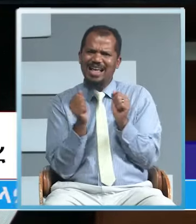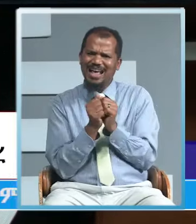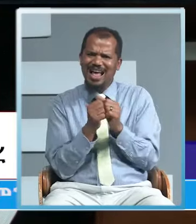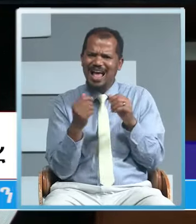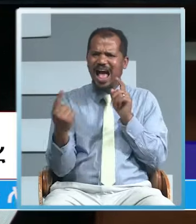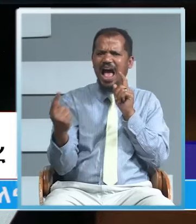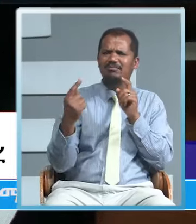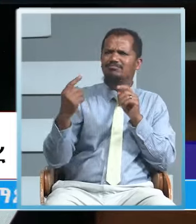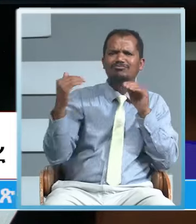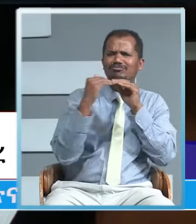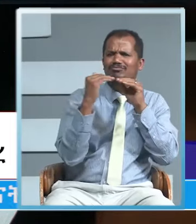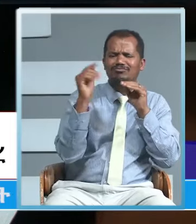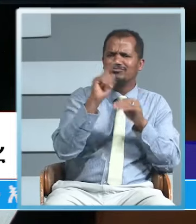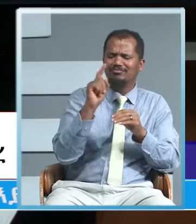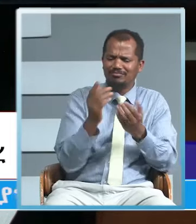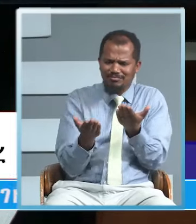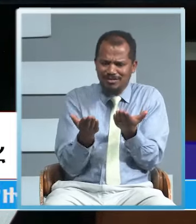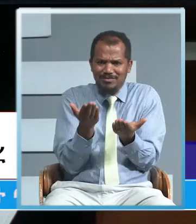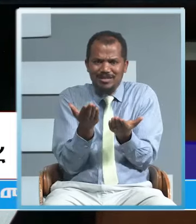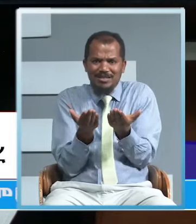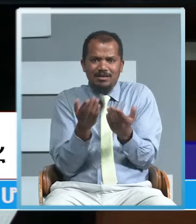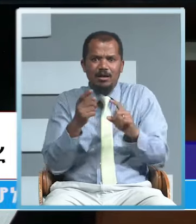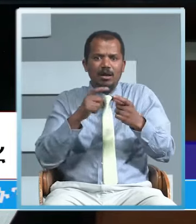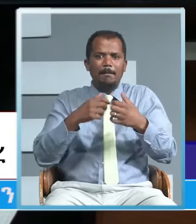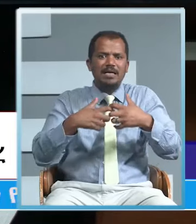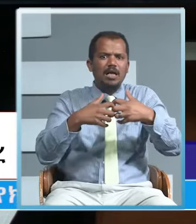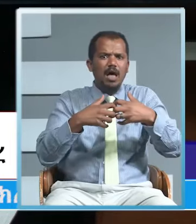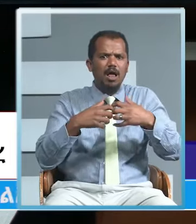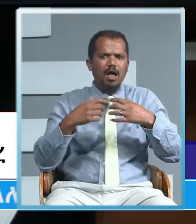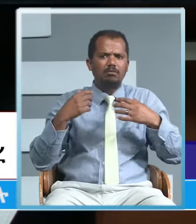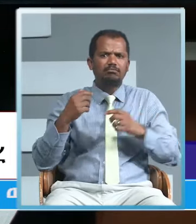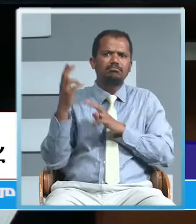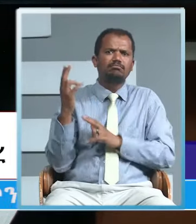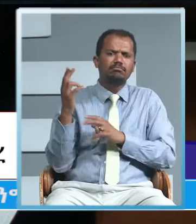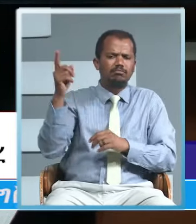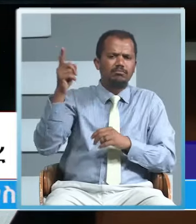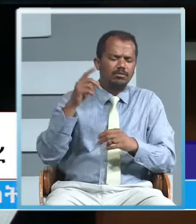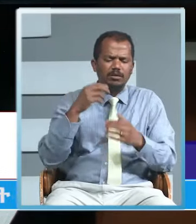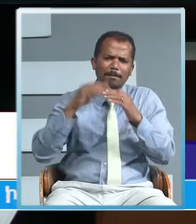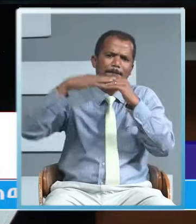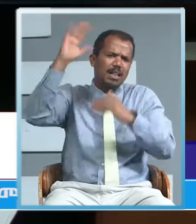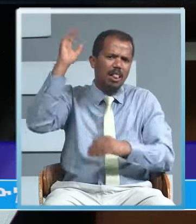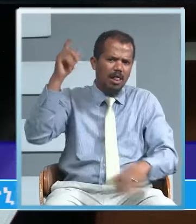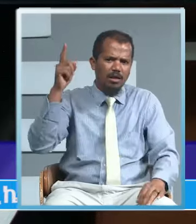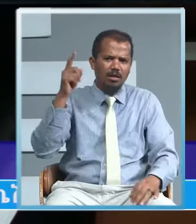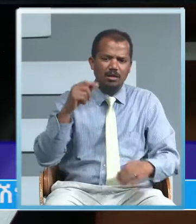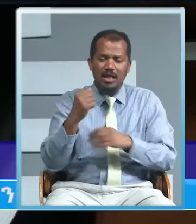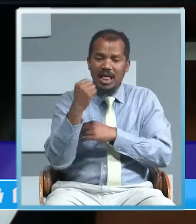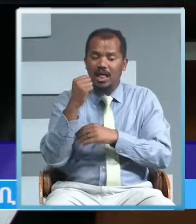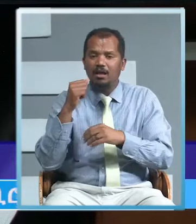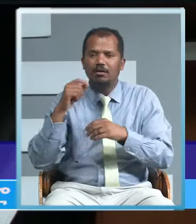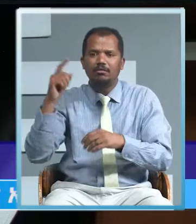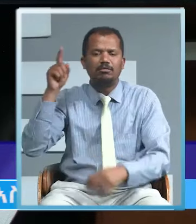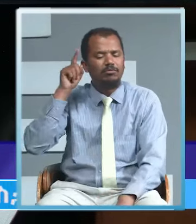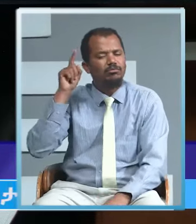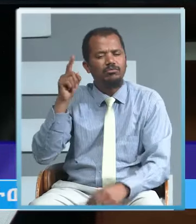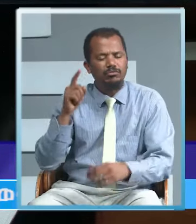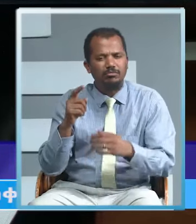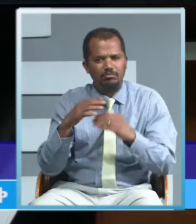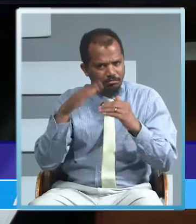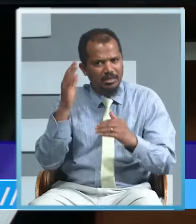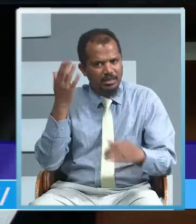በጭራሽ የማይገናኙ በሚዛን በመሳሪያ በትጥቅ ሚዛን የማይገናኙ የኃይል ሚዛኑ ወደ እሷ ያደላበት